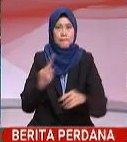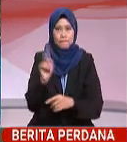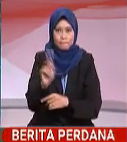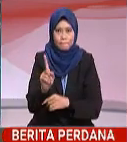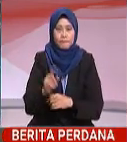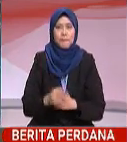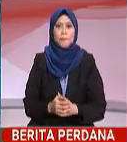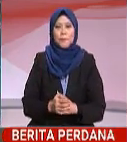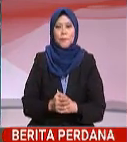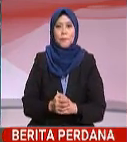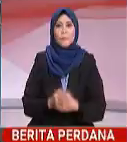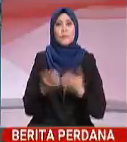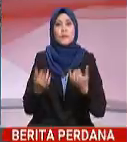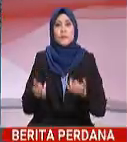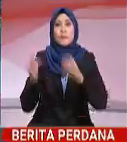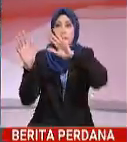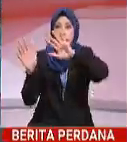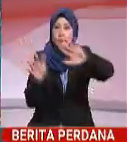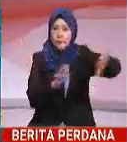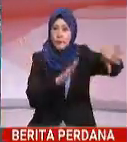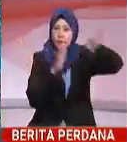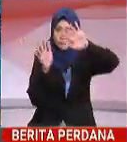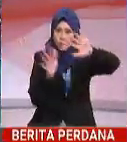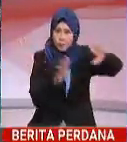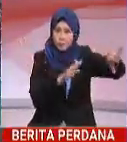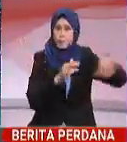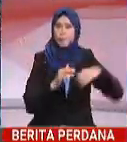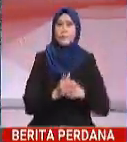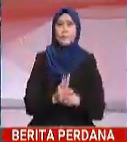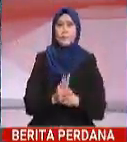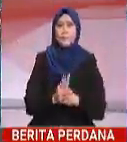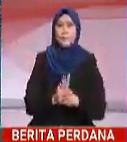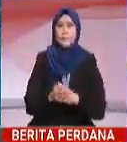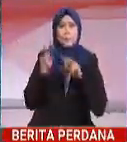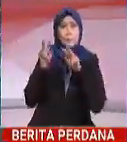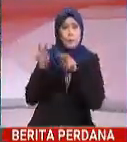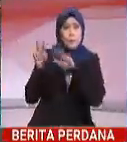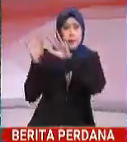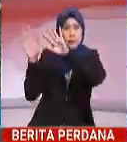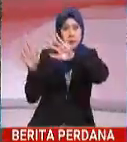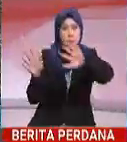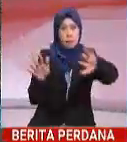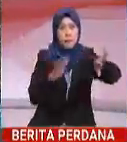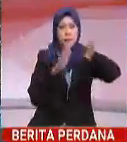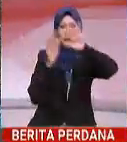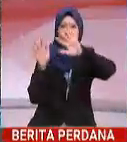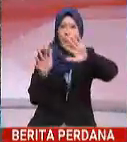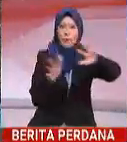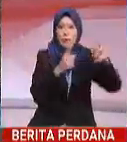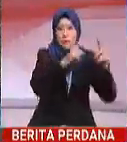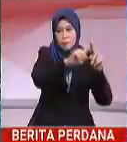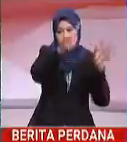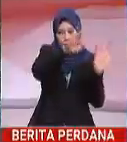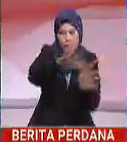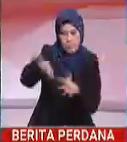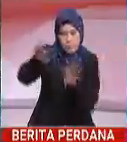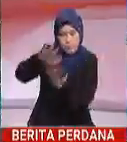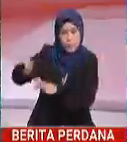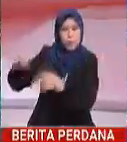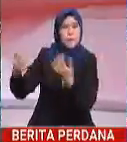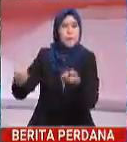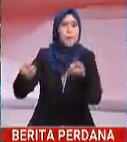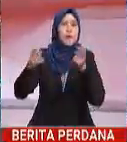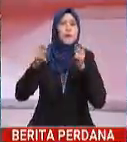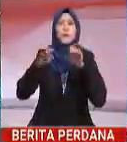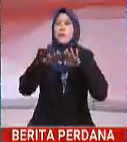Kita lihat pula keadaan angin di sekitar perairan negara. Angin dilihat bergerak dari arah yang pelbagai dan dengan kelajuan